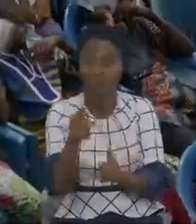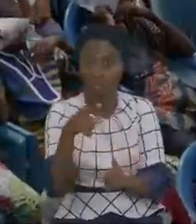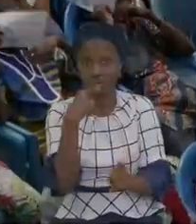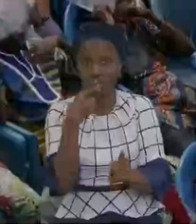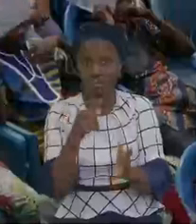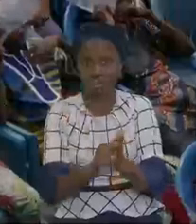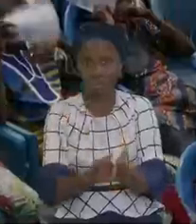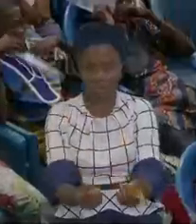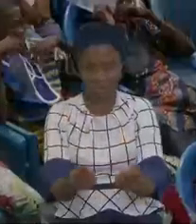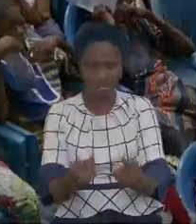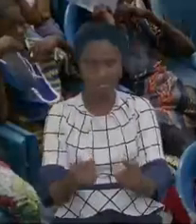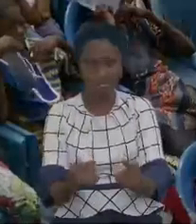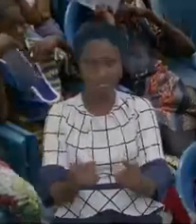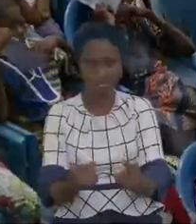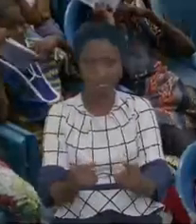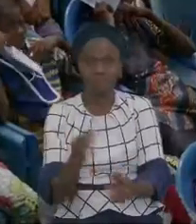si tu restes là où tu es